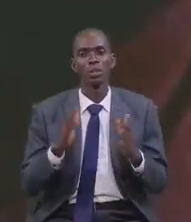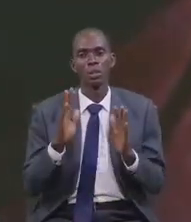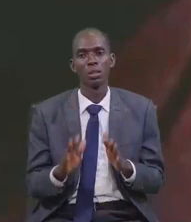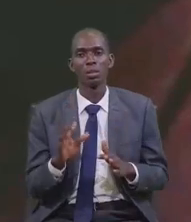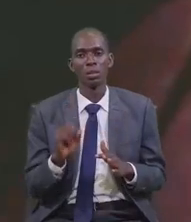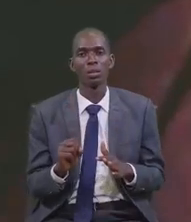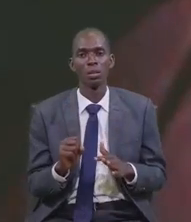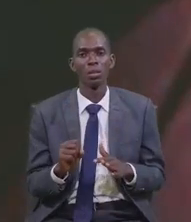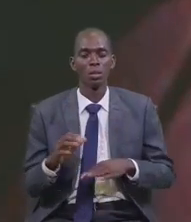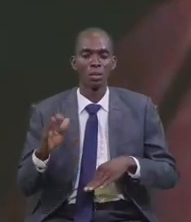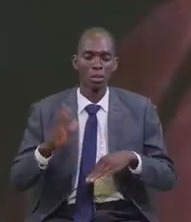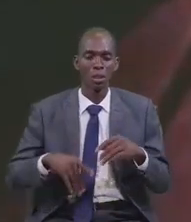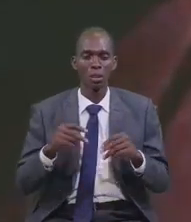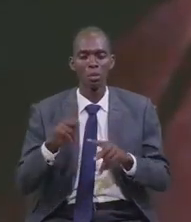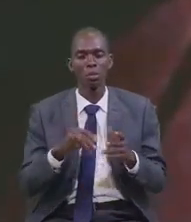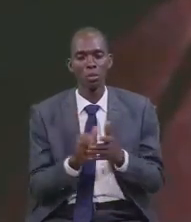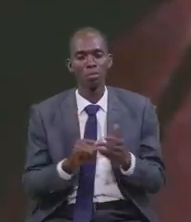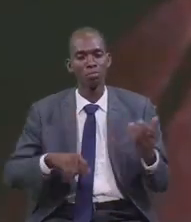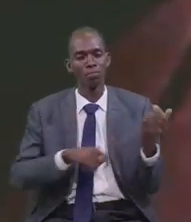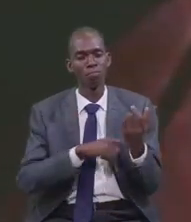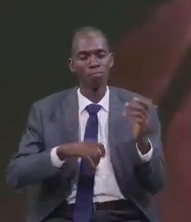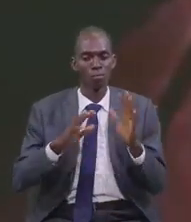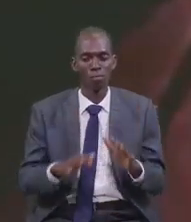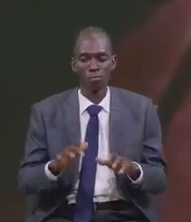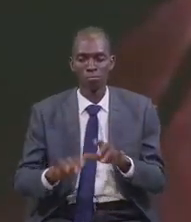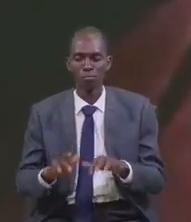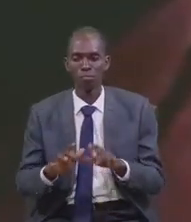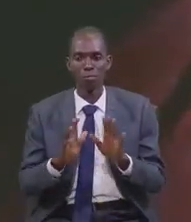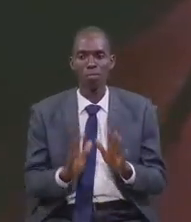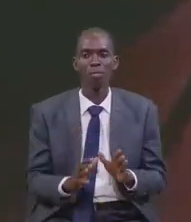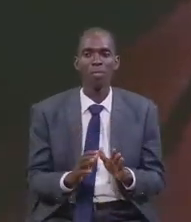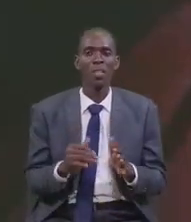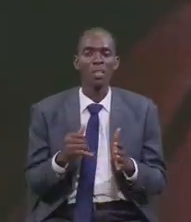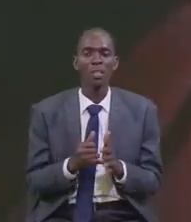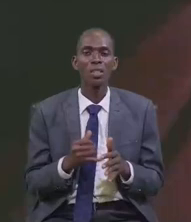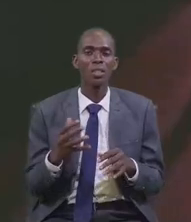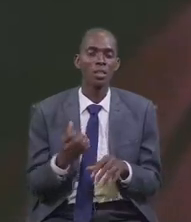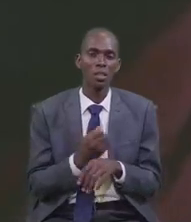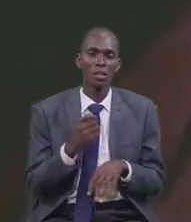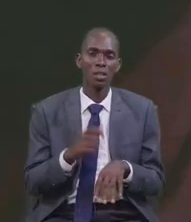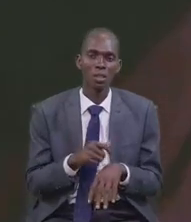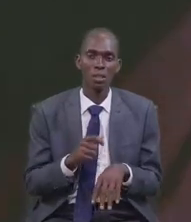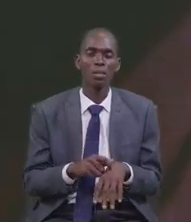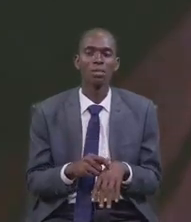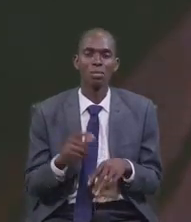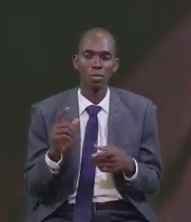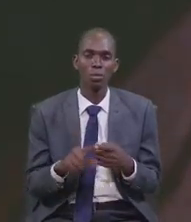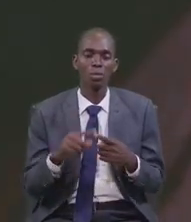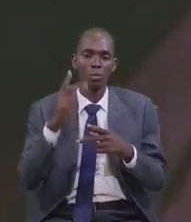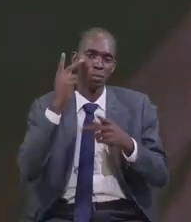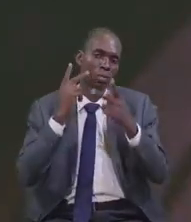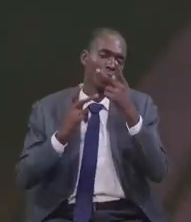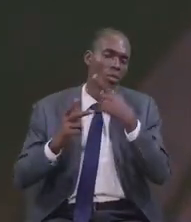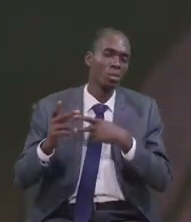plus de temps que les instrumentistes, que les choristes. Il faut le temps, la consécration pour consacrer,